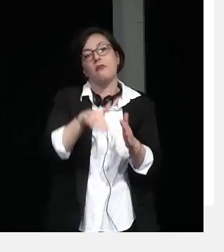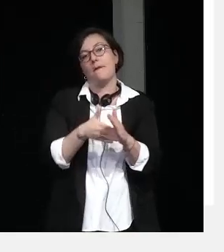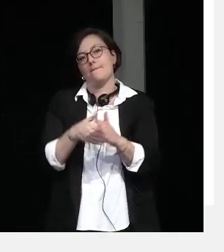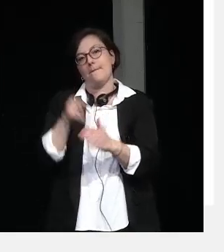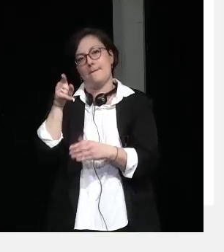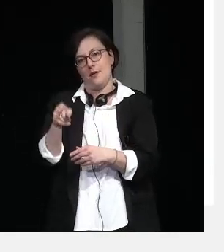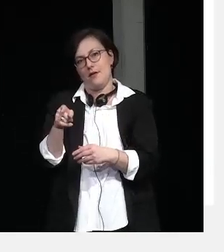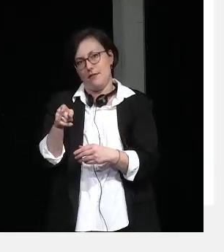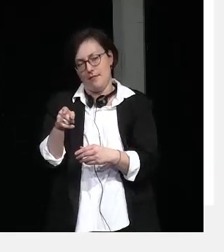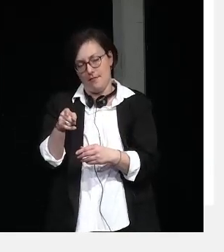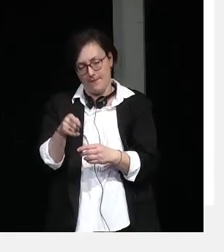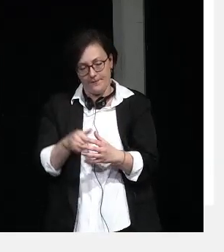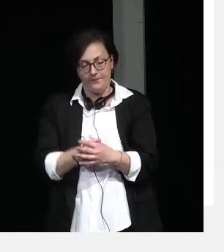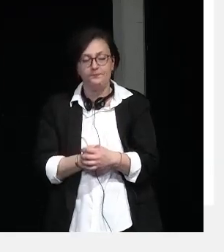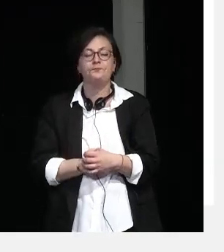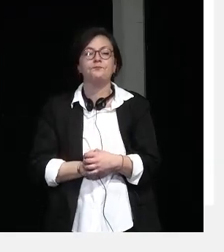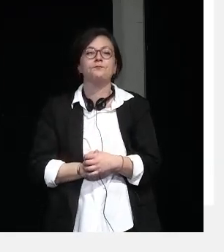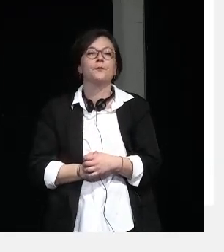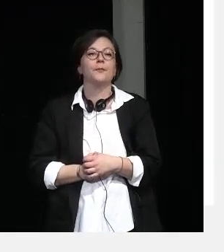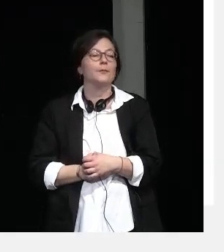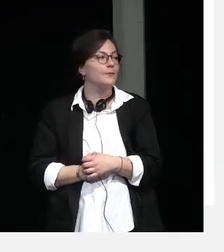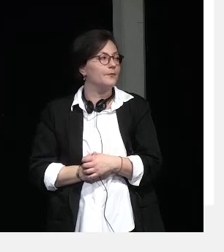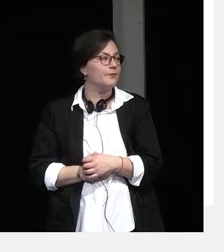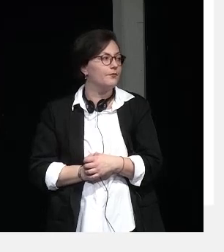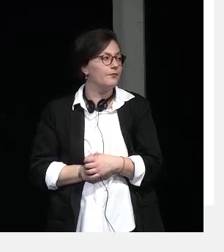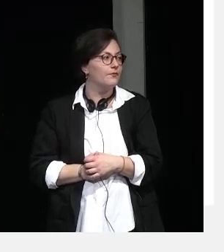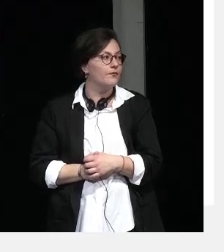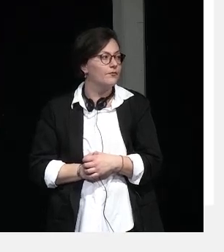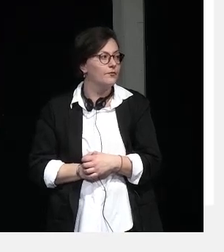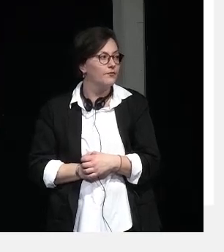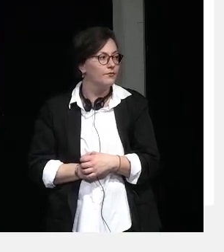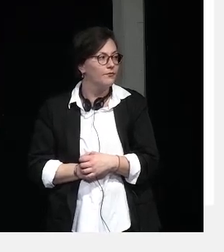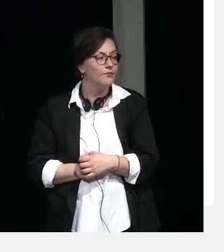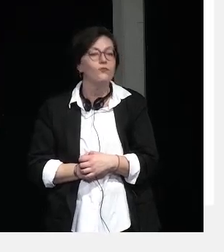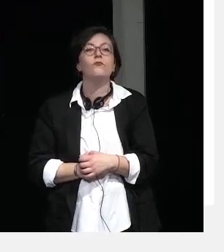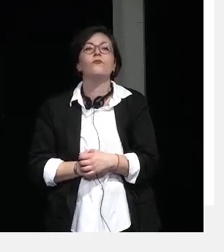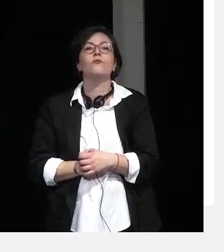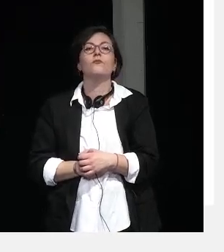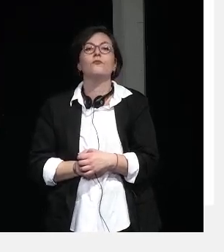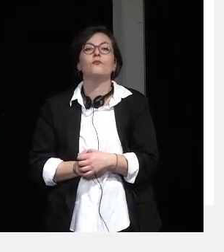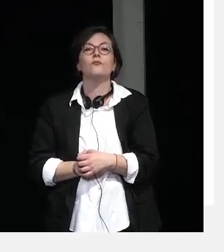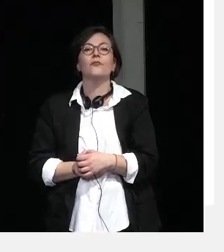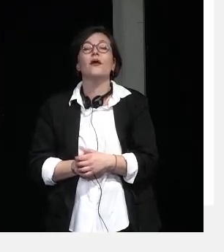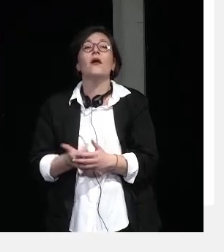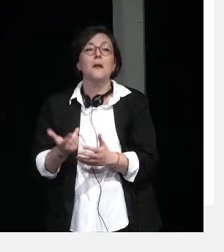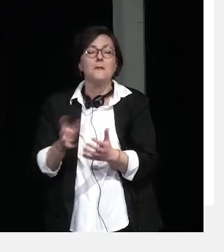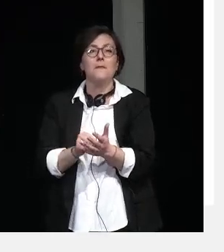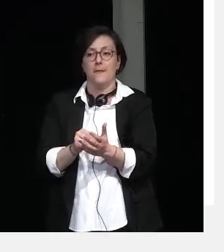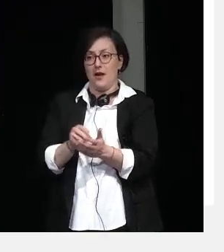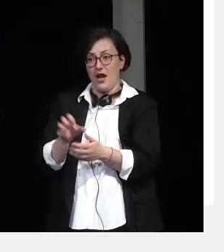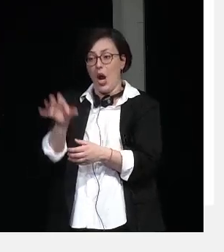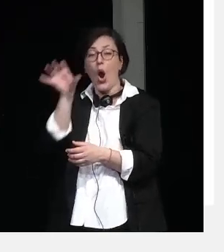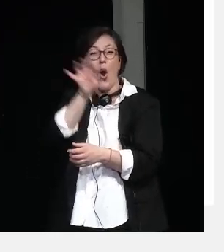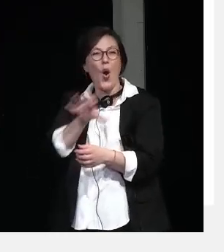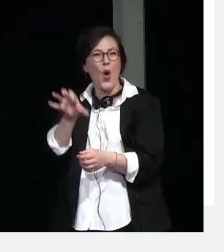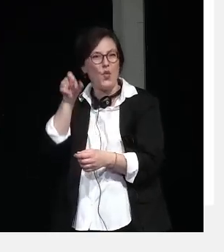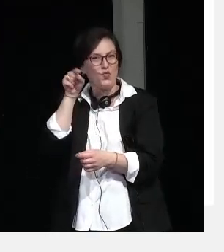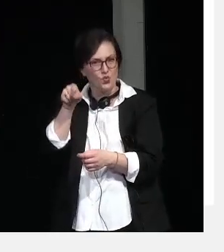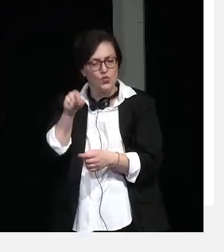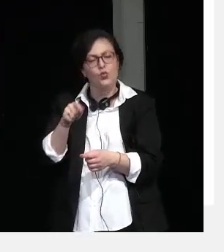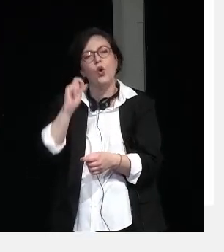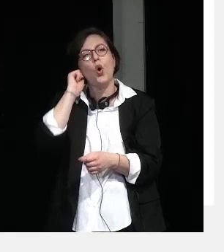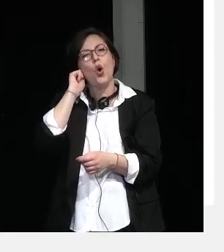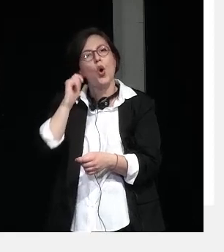που την κάνουμε για τα... θα ήθελα να την αναφέρω για τα ελληνικά μουσεία ειδικά. Εγώ προσωπικά λέγομαι